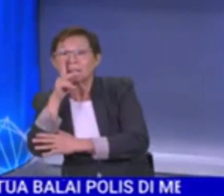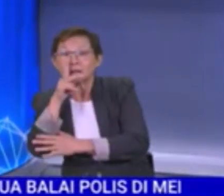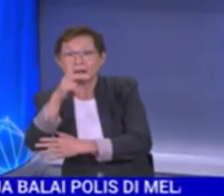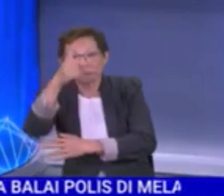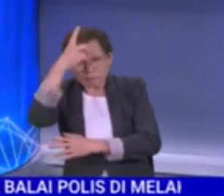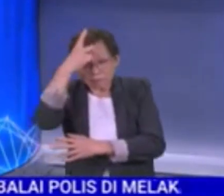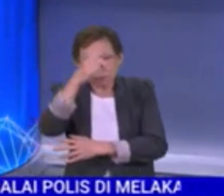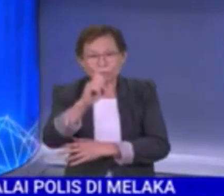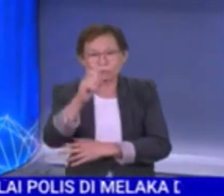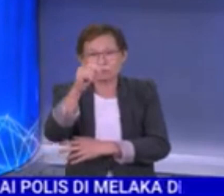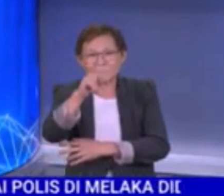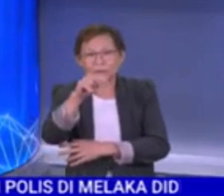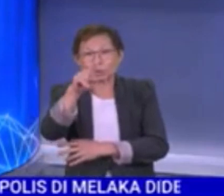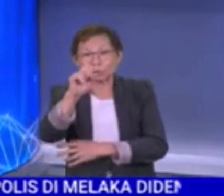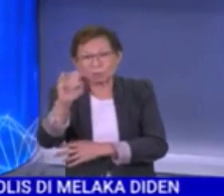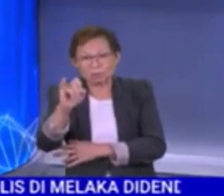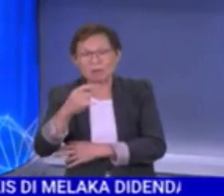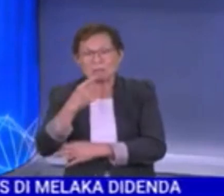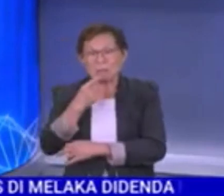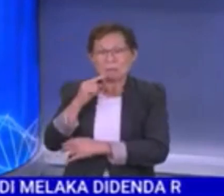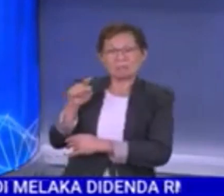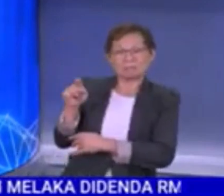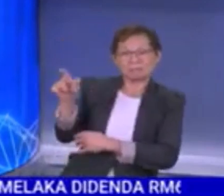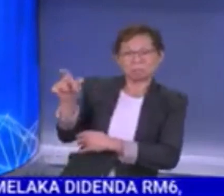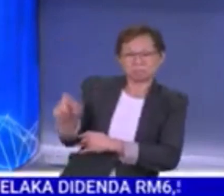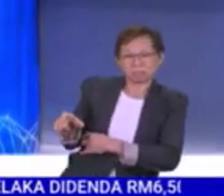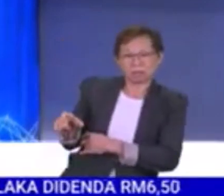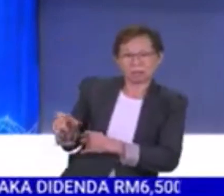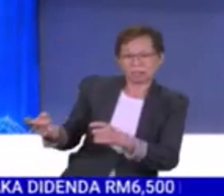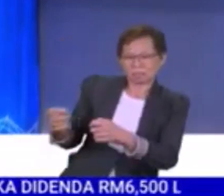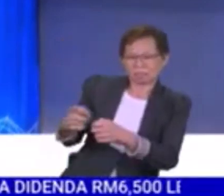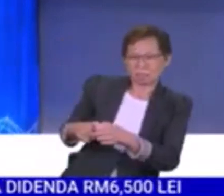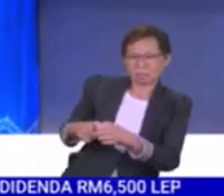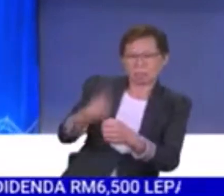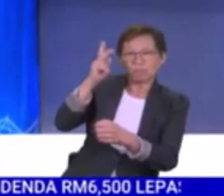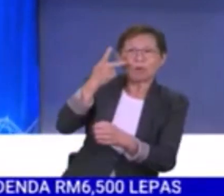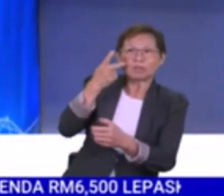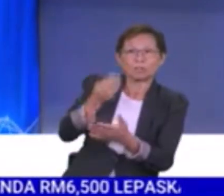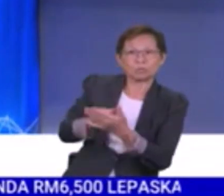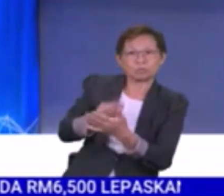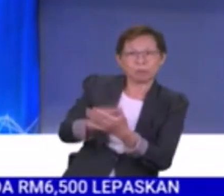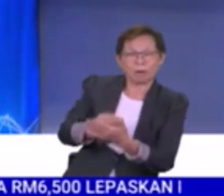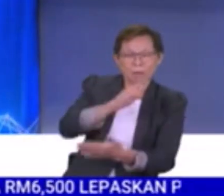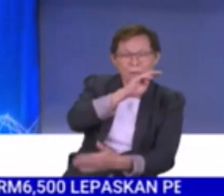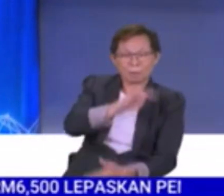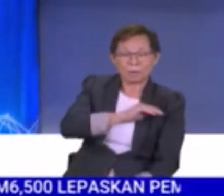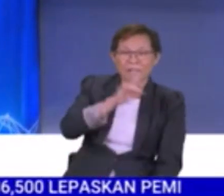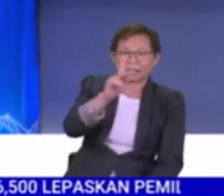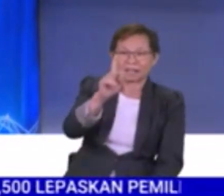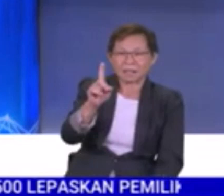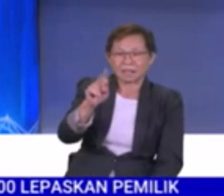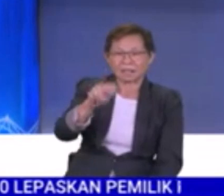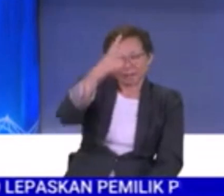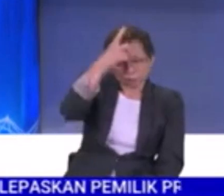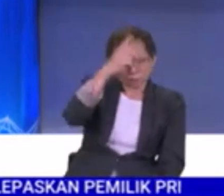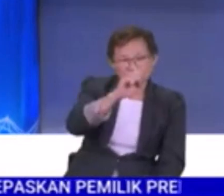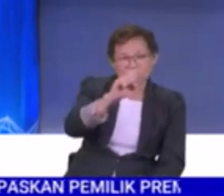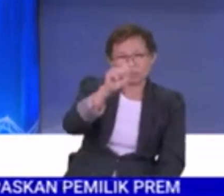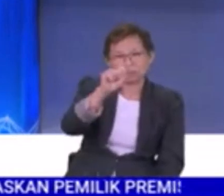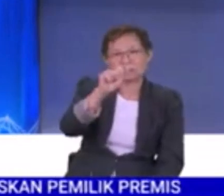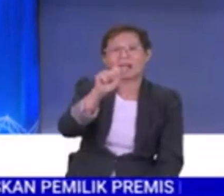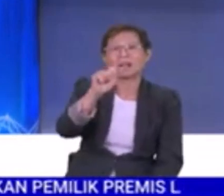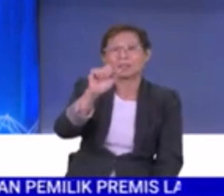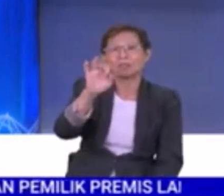Datuk Seri Muhammad Sanusi Makno yang dikatakan ada kaitan dengan politik wang. Menteri Dalam Negeri Datuk Seri Saifuddin